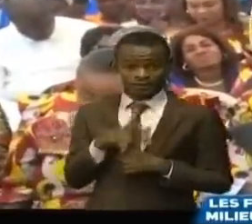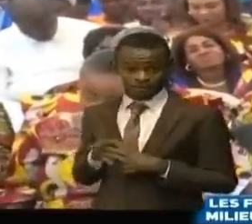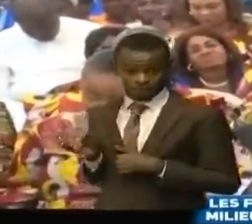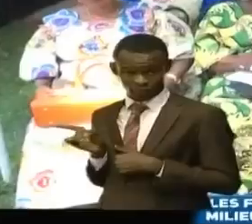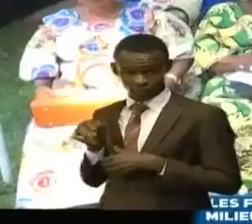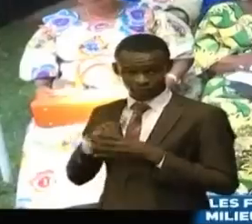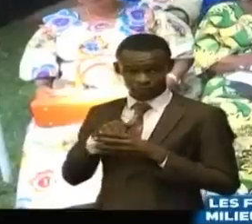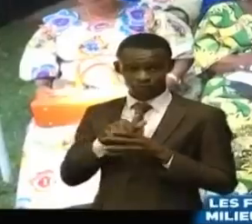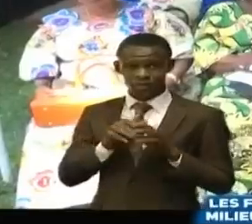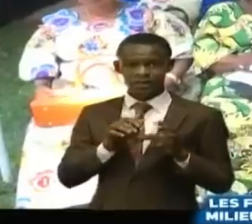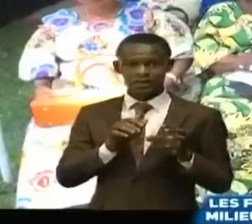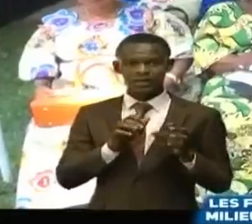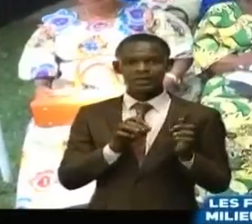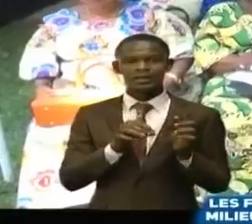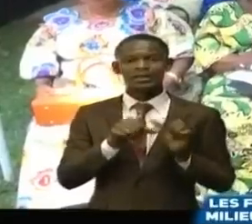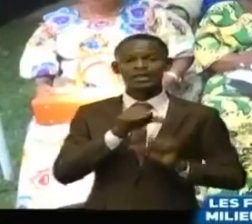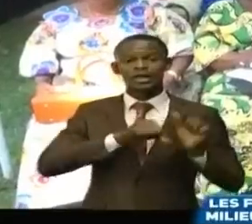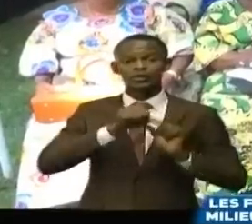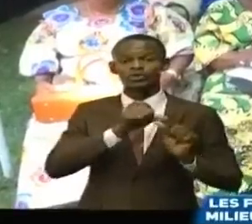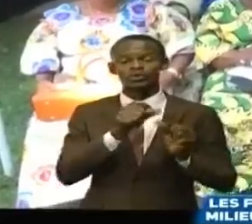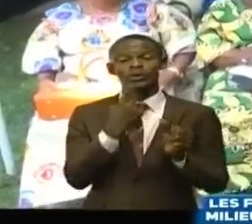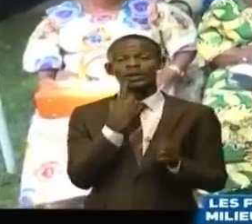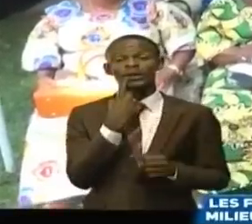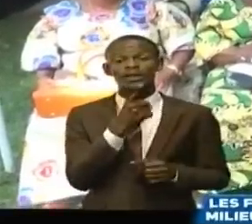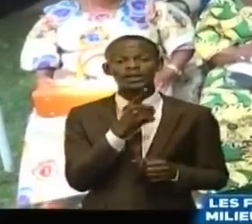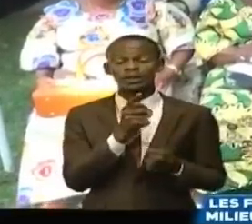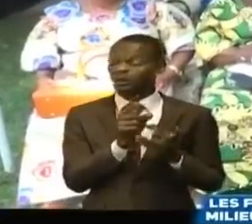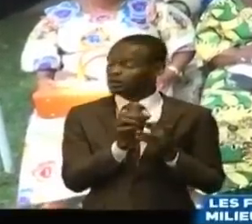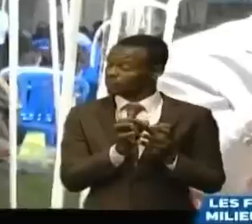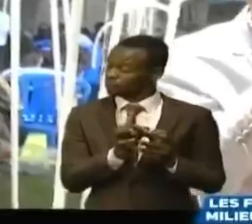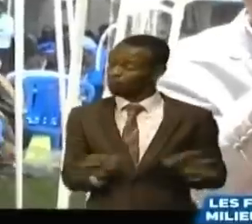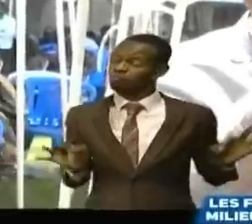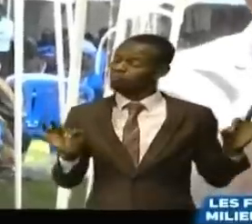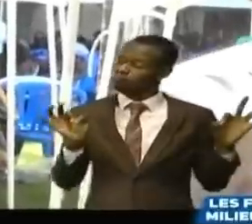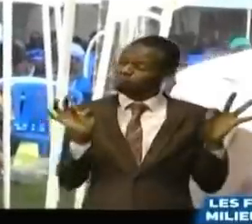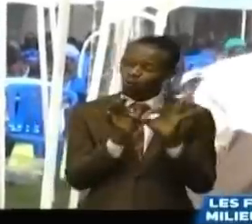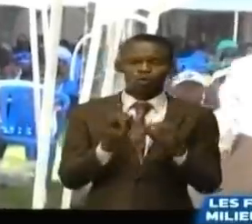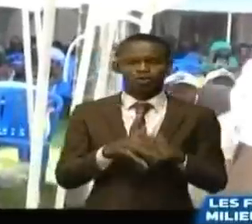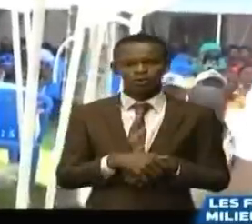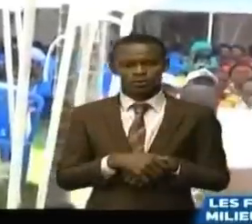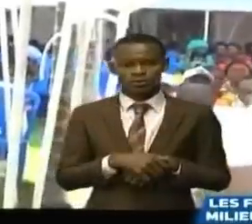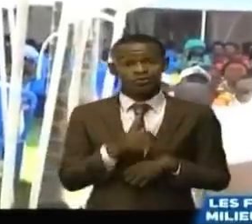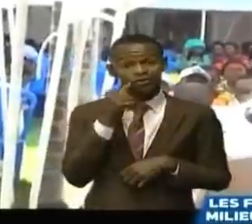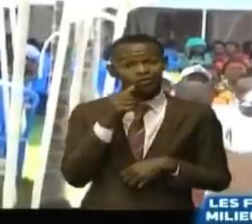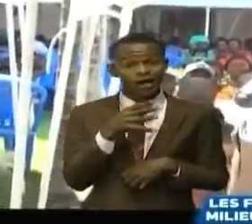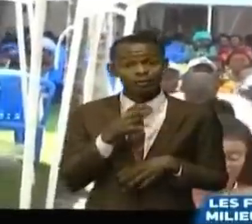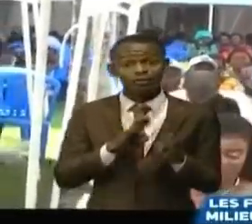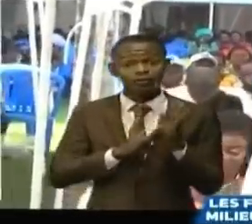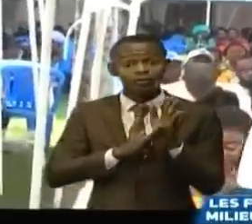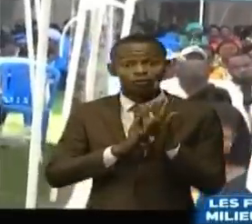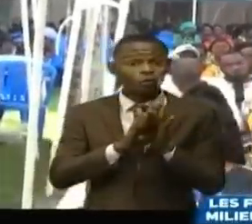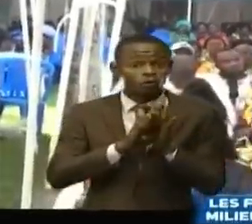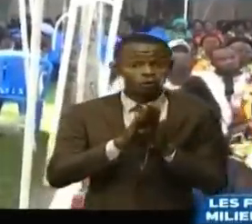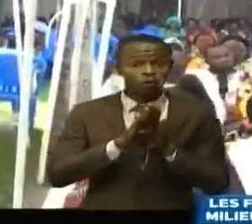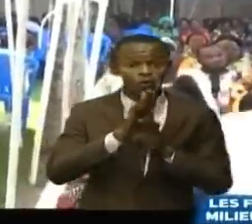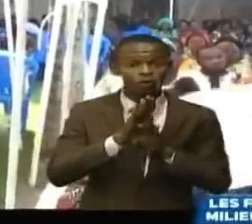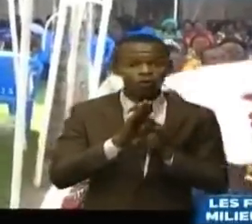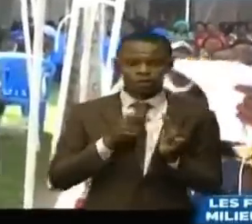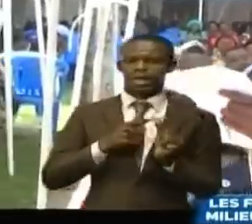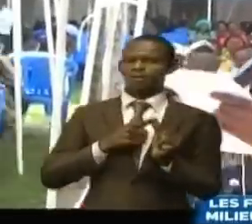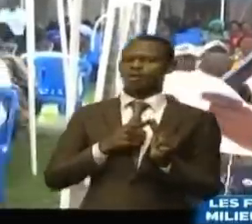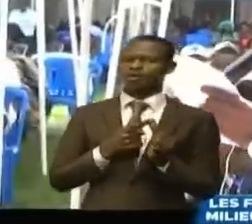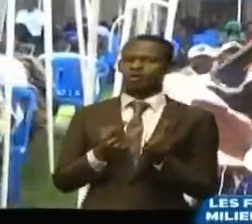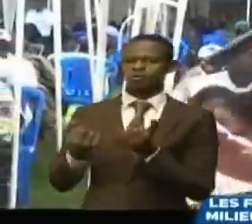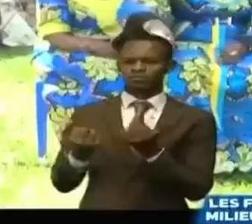adjointe du Faucifine, la maîtrise et l'adaptation face à la vitesse du numérique ne rend pas seulement la femme autonome, mais